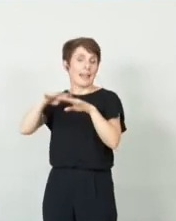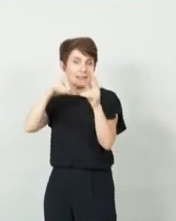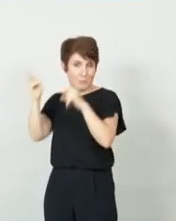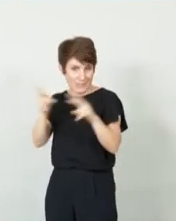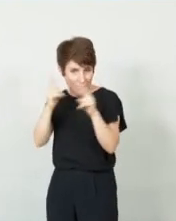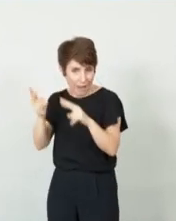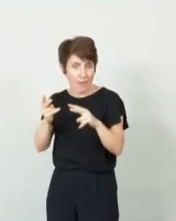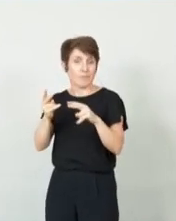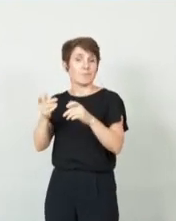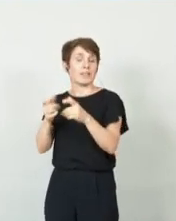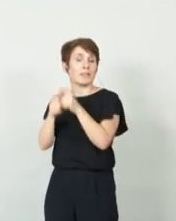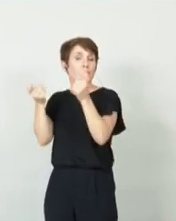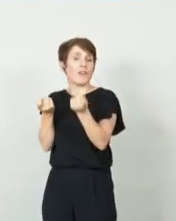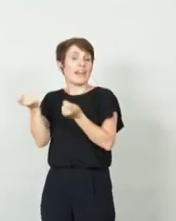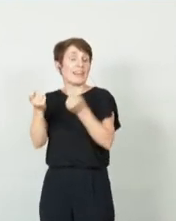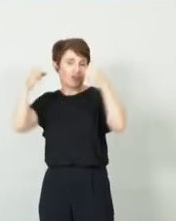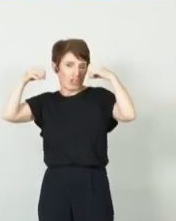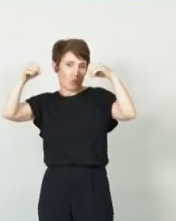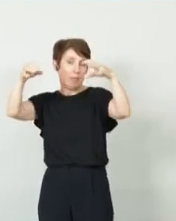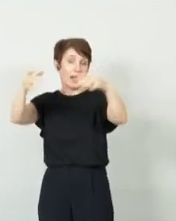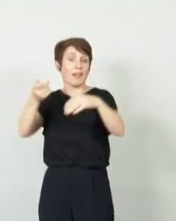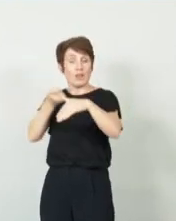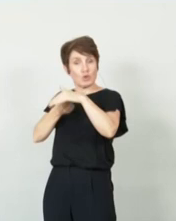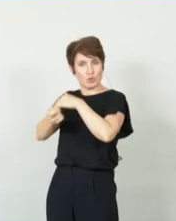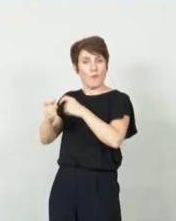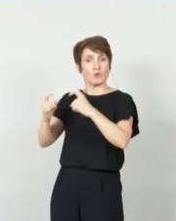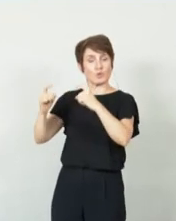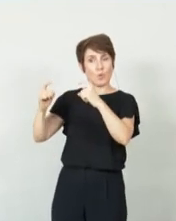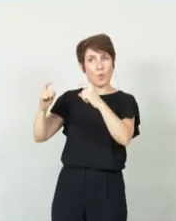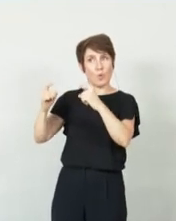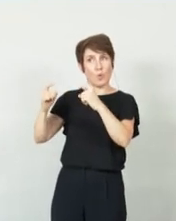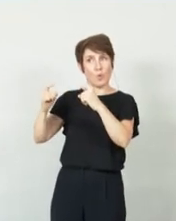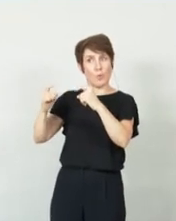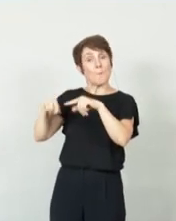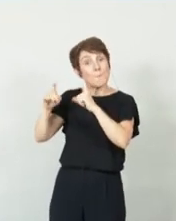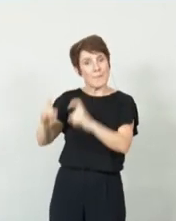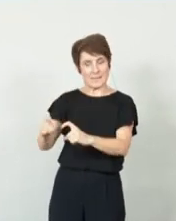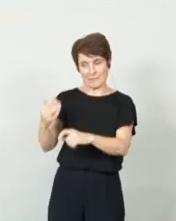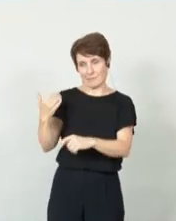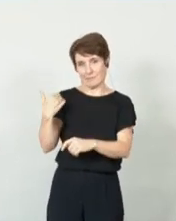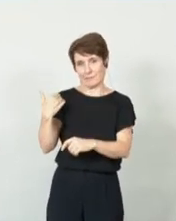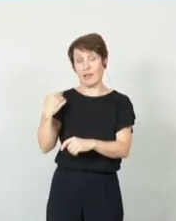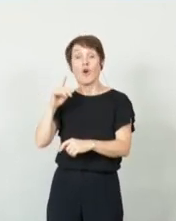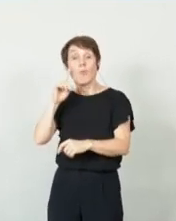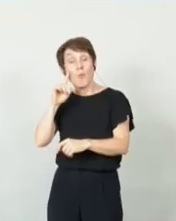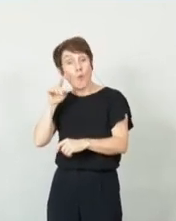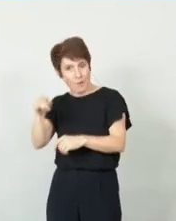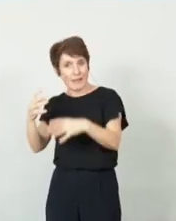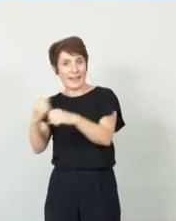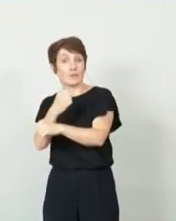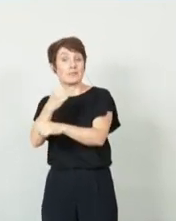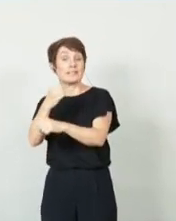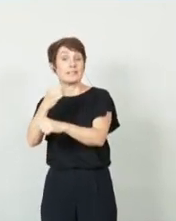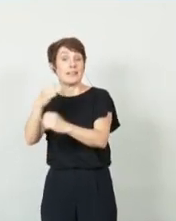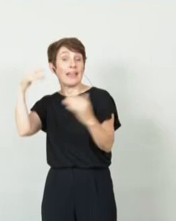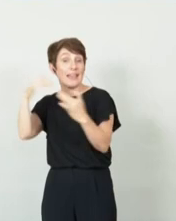qui voit donc à la baisse la subvention du budget principal parce que elle fait des économies d'énergie